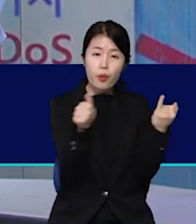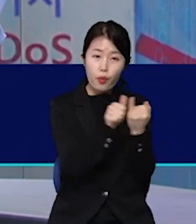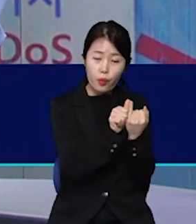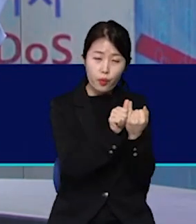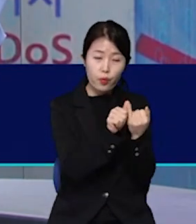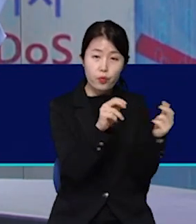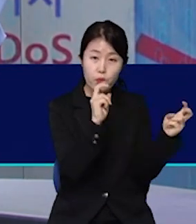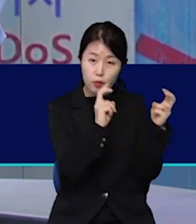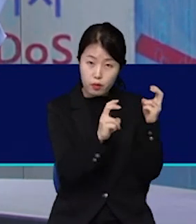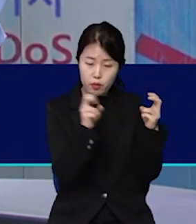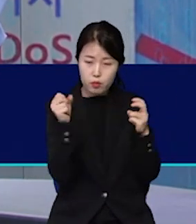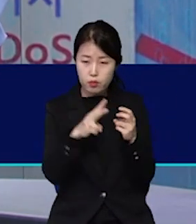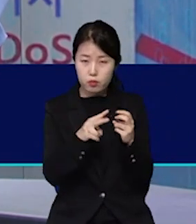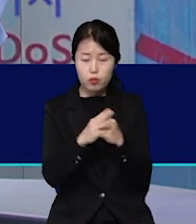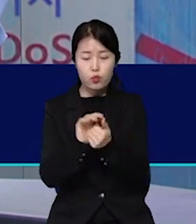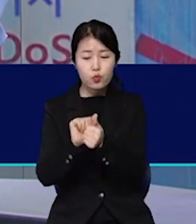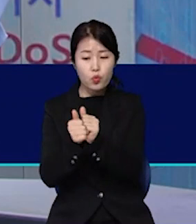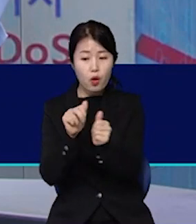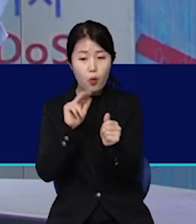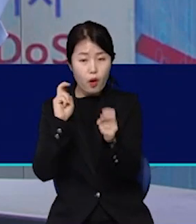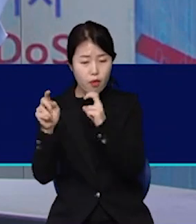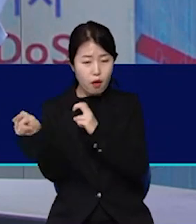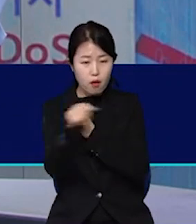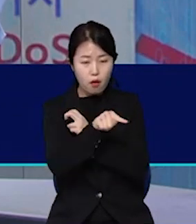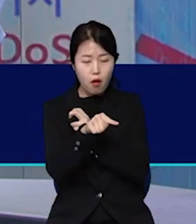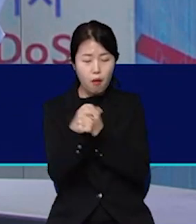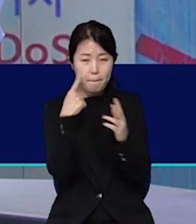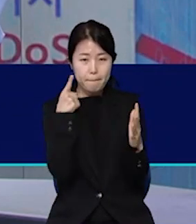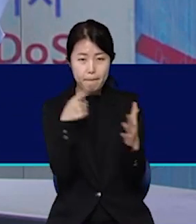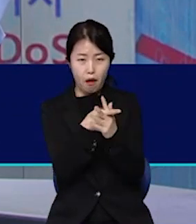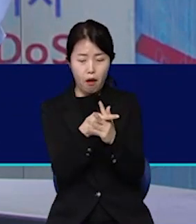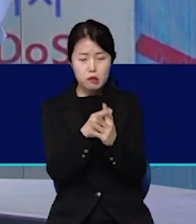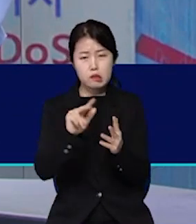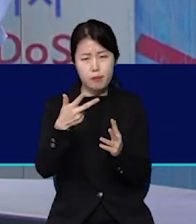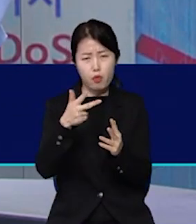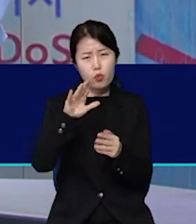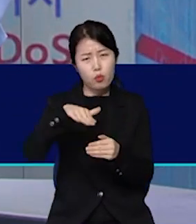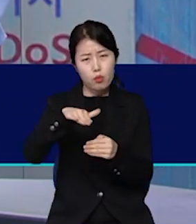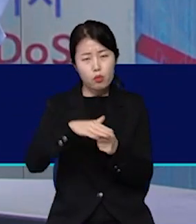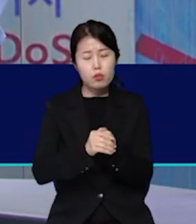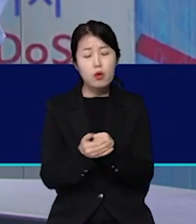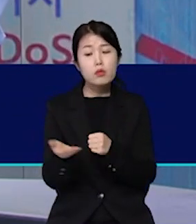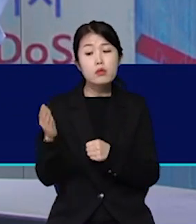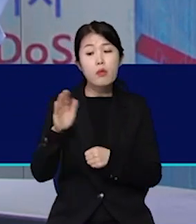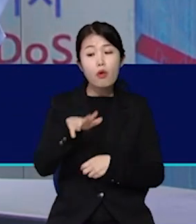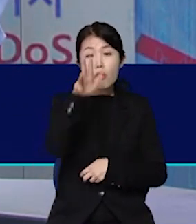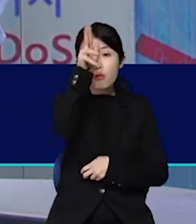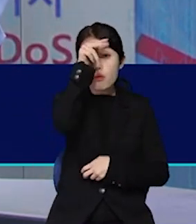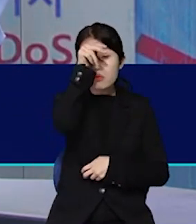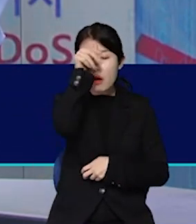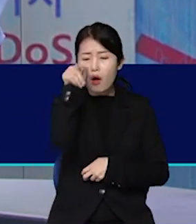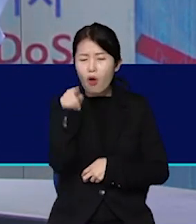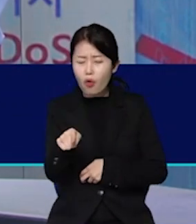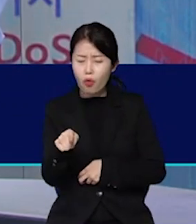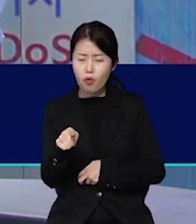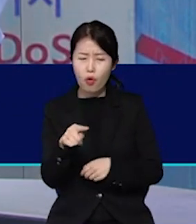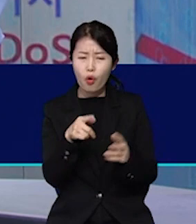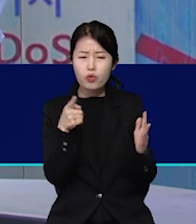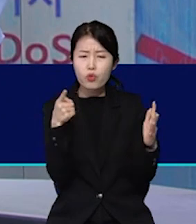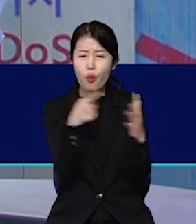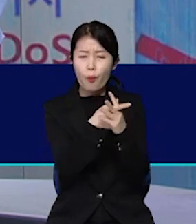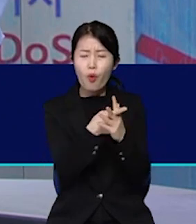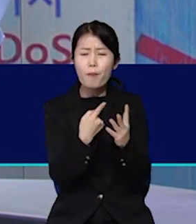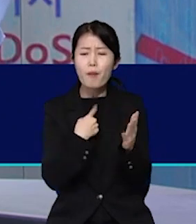700만 건을 빼는 해킹 조직이 경찰에 적발됐습니다. 하지만 보안망이 뚫린 업체들은 경찰의 통보를 받을 때까지 고객